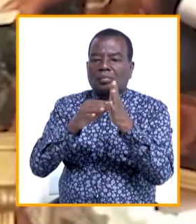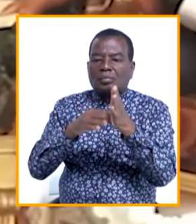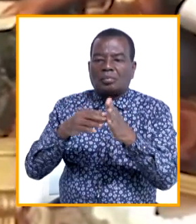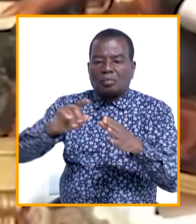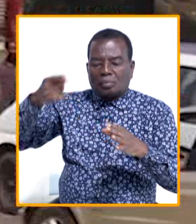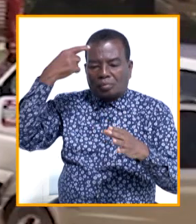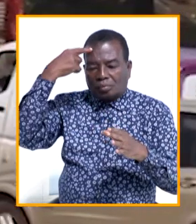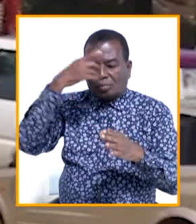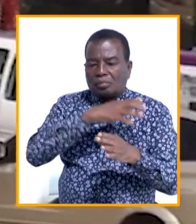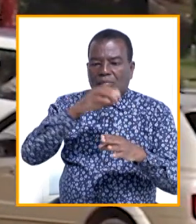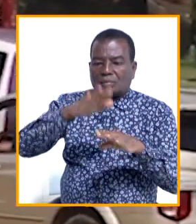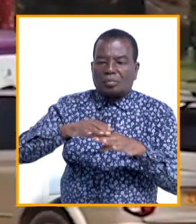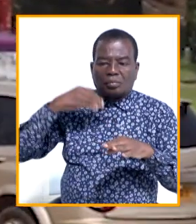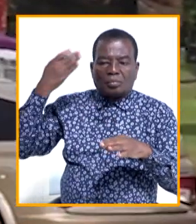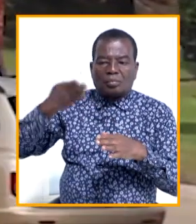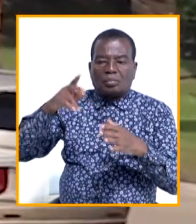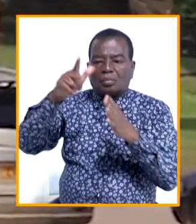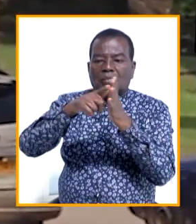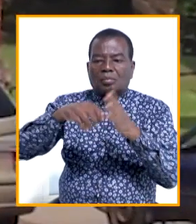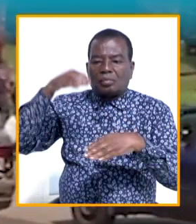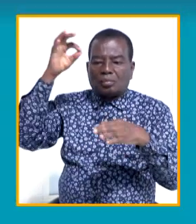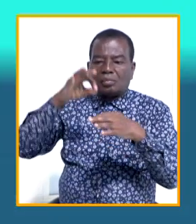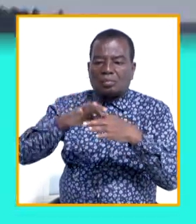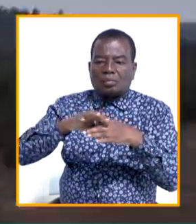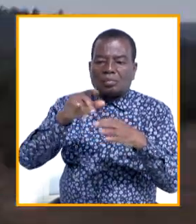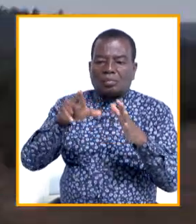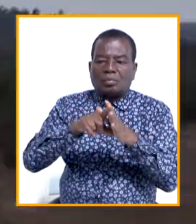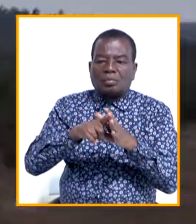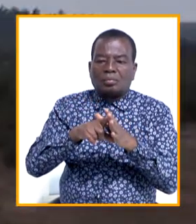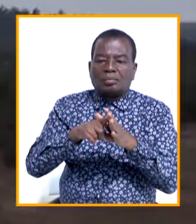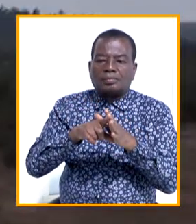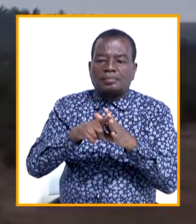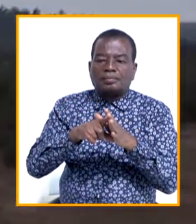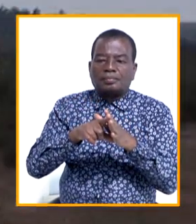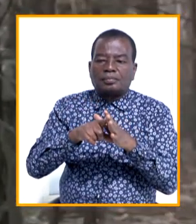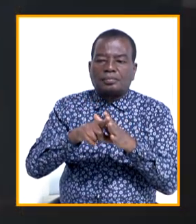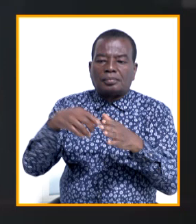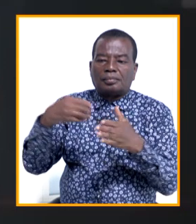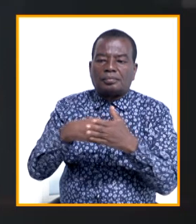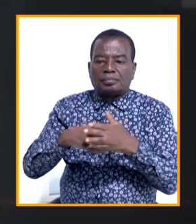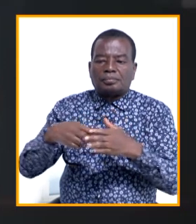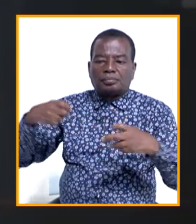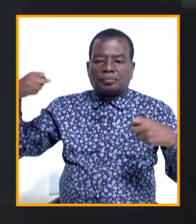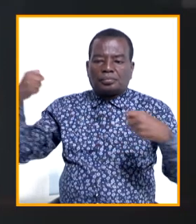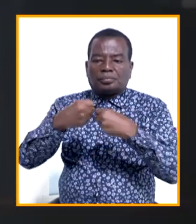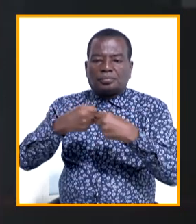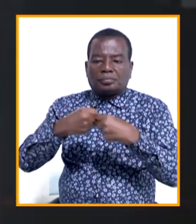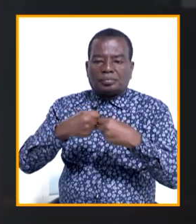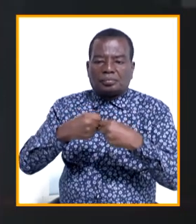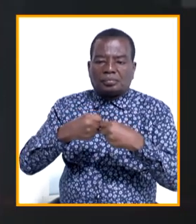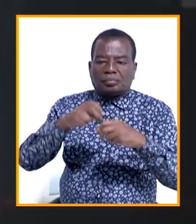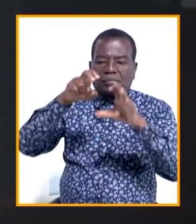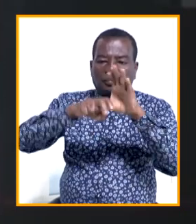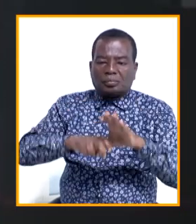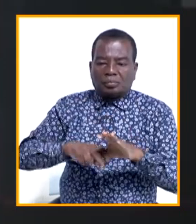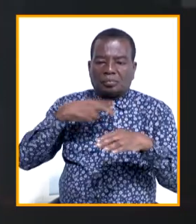Constitution et sur la future loi électorale deux nouvelles attaques visant l'Ukraine sont survenues près de